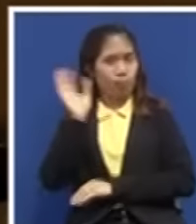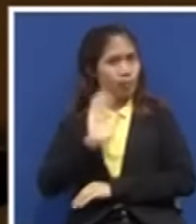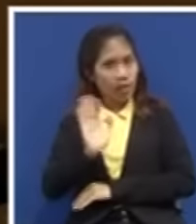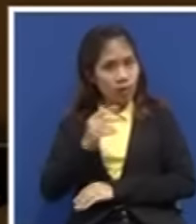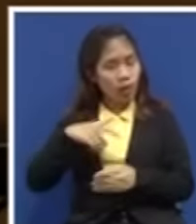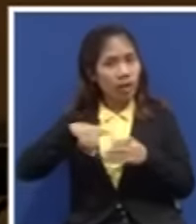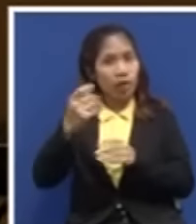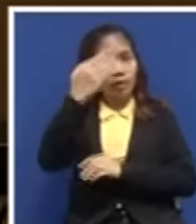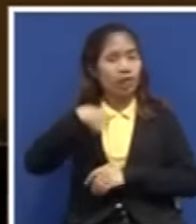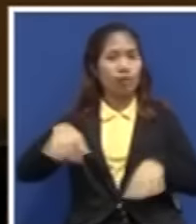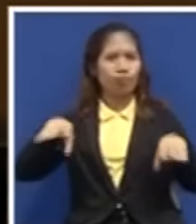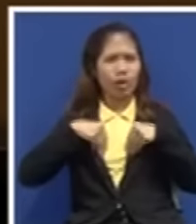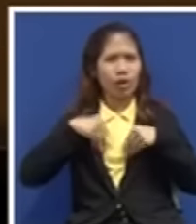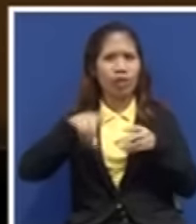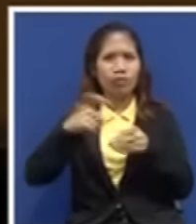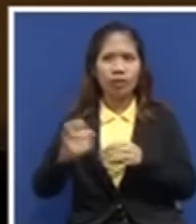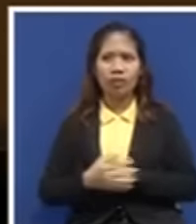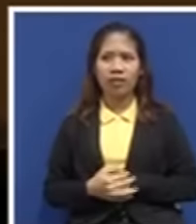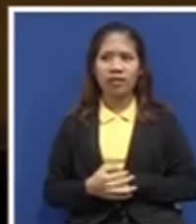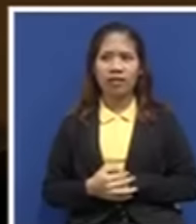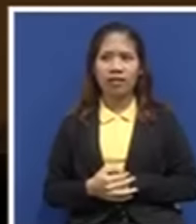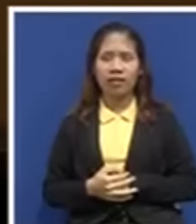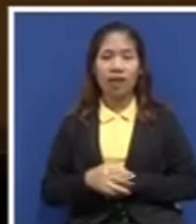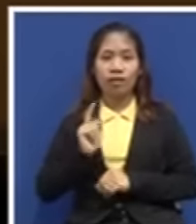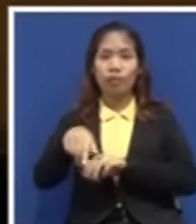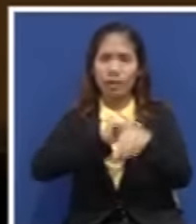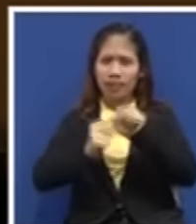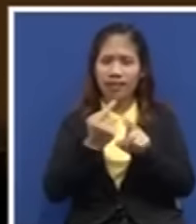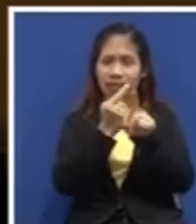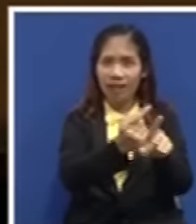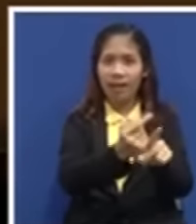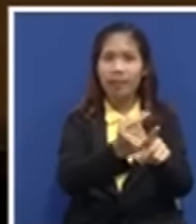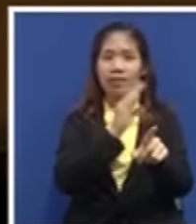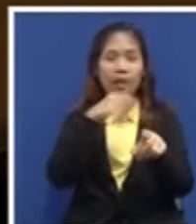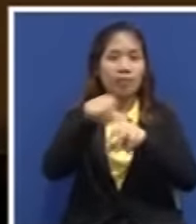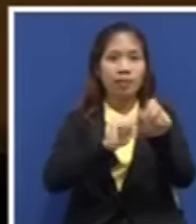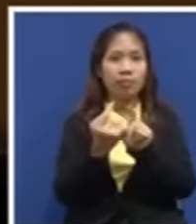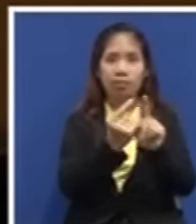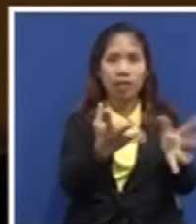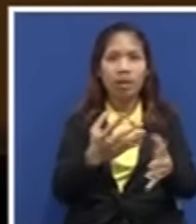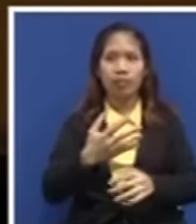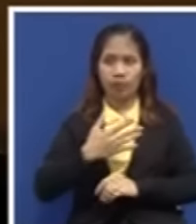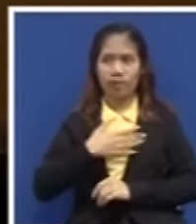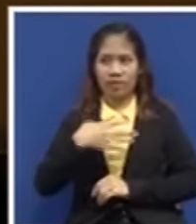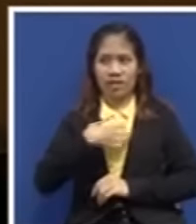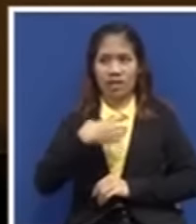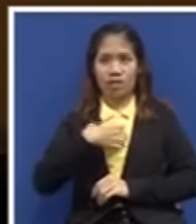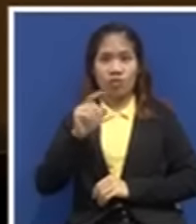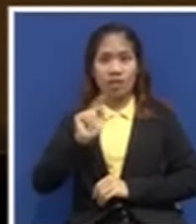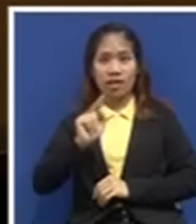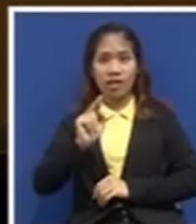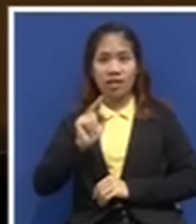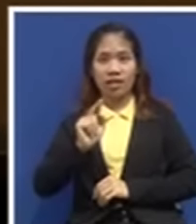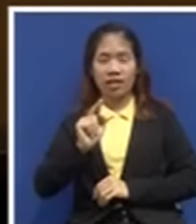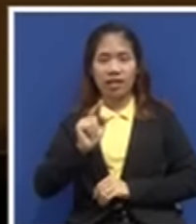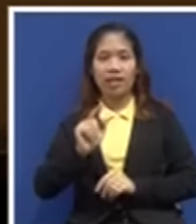ท่าน เพราะว่าเขาไม่ยอมถอน มันเป็นการที่สุดต้องปฏิบัติตามถ้าไม่ตามก็ผมอยากรู้ว่า ตำ ร วจ รัฐบาลกล้ามาเชิ